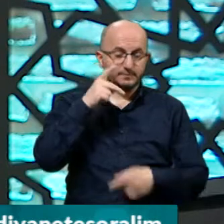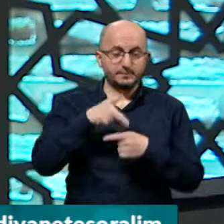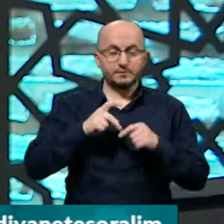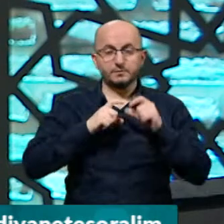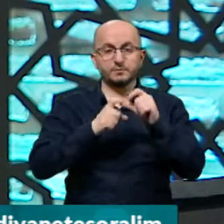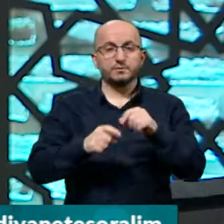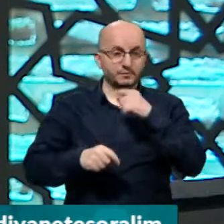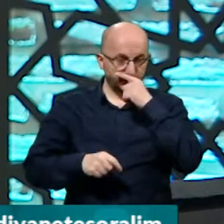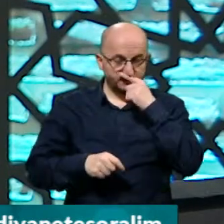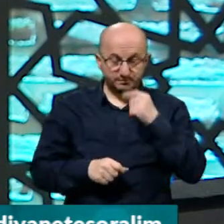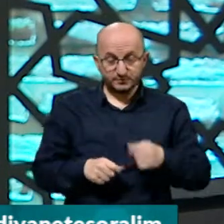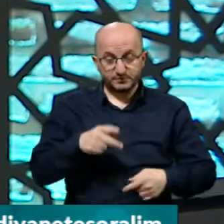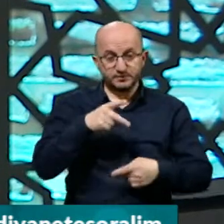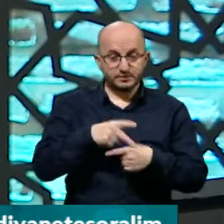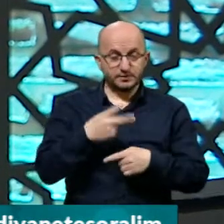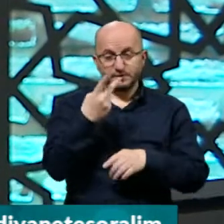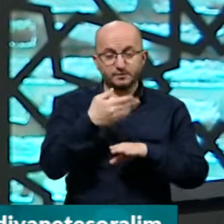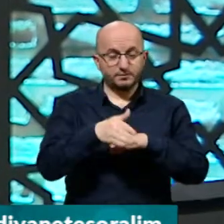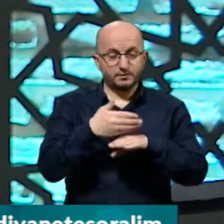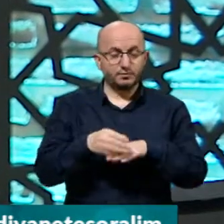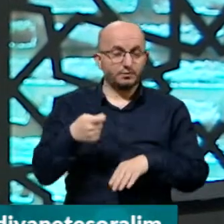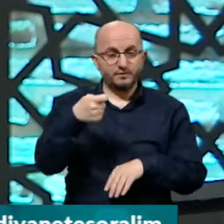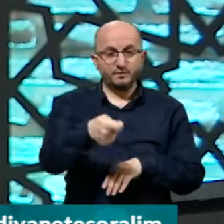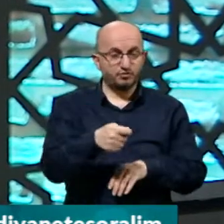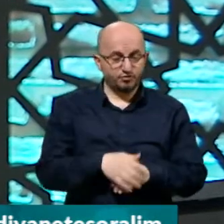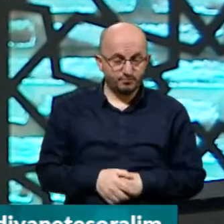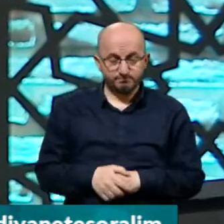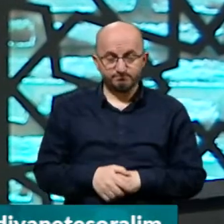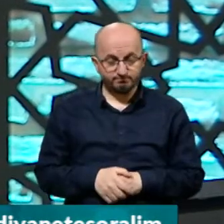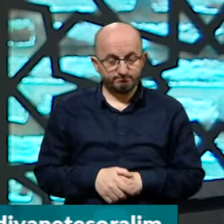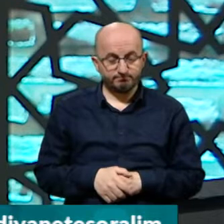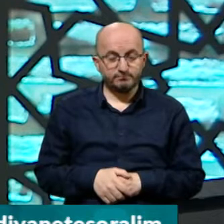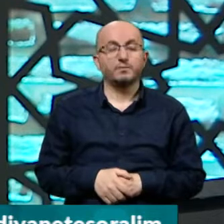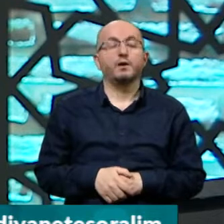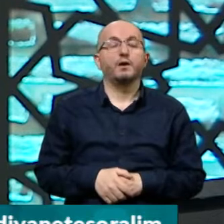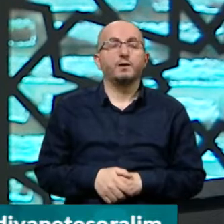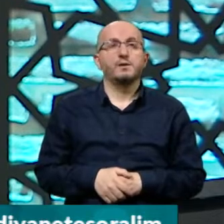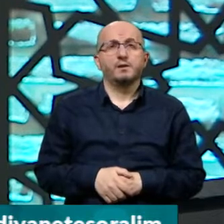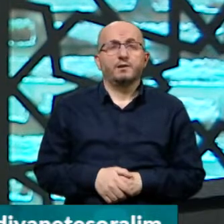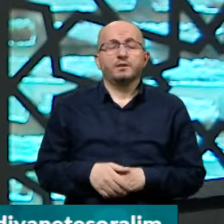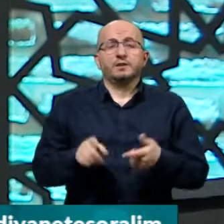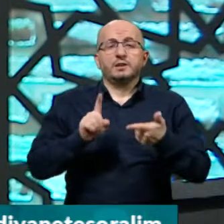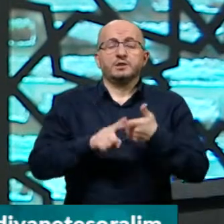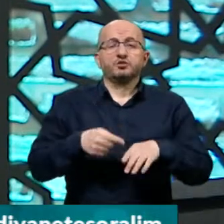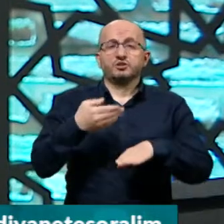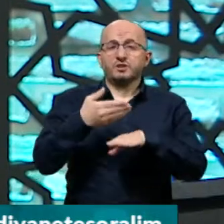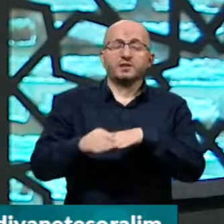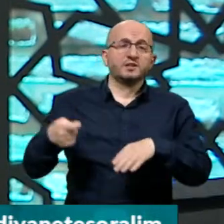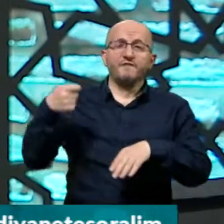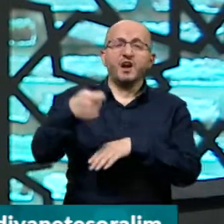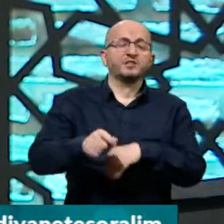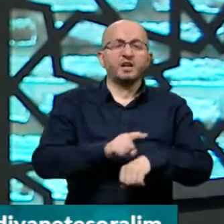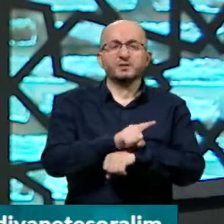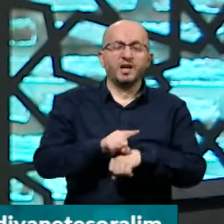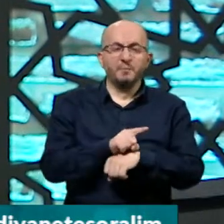Ben Yasin Bey zekatı iki taksit olarak vereceğim diyor bu 12 taksitli vereceğim zaman